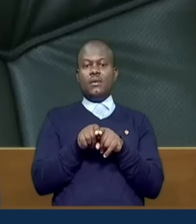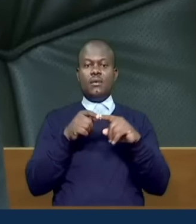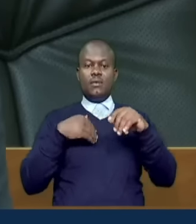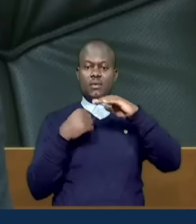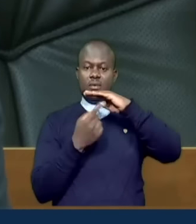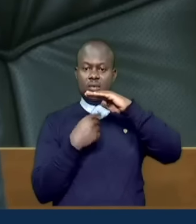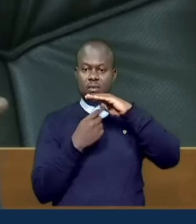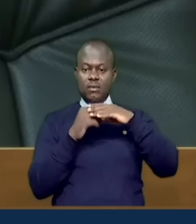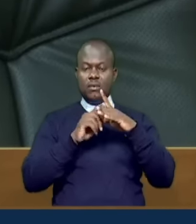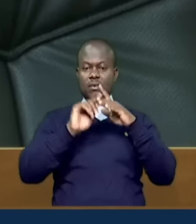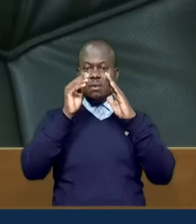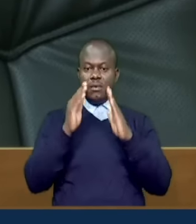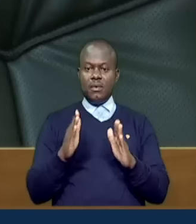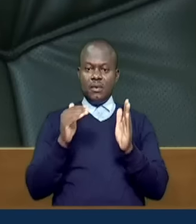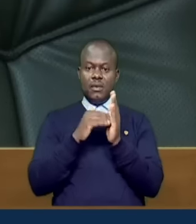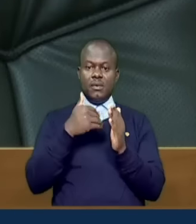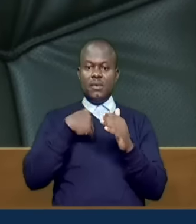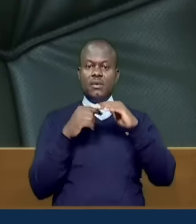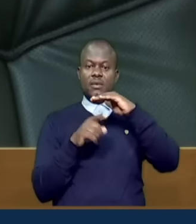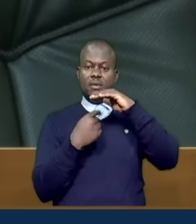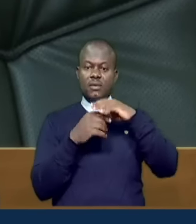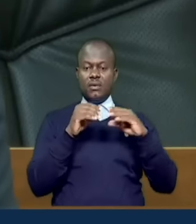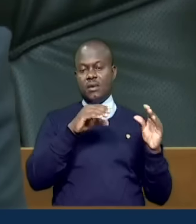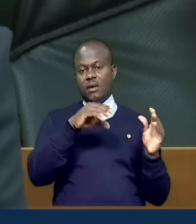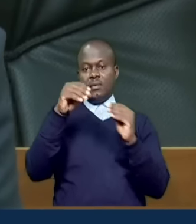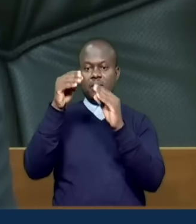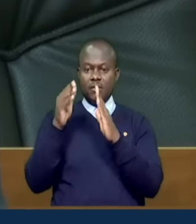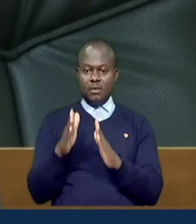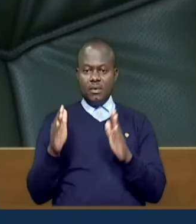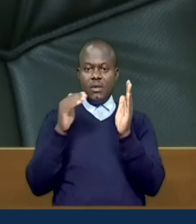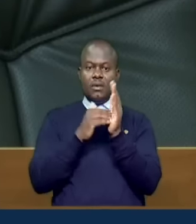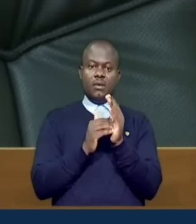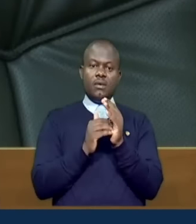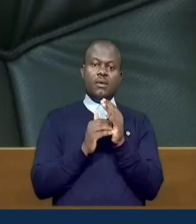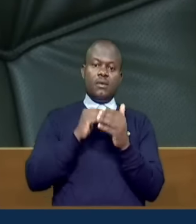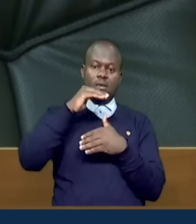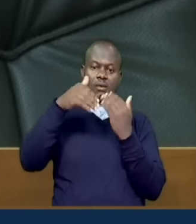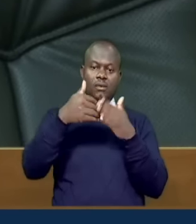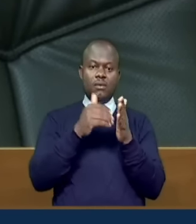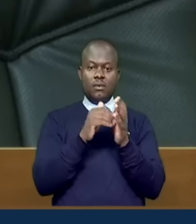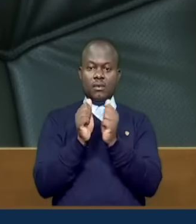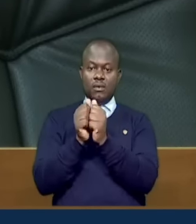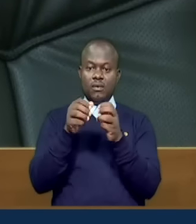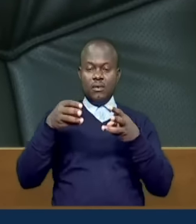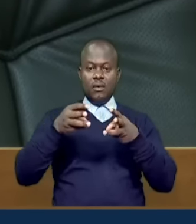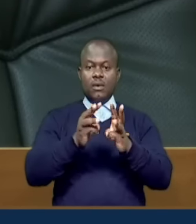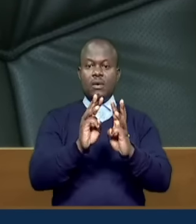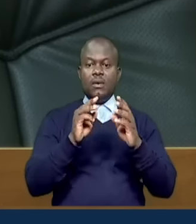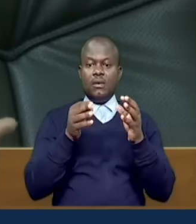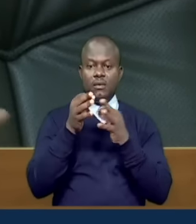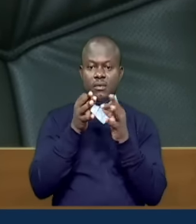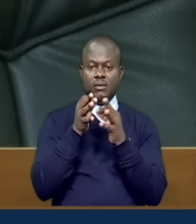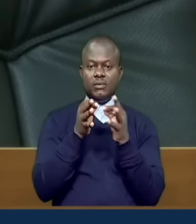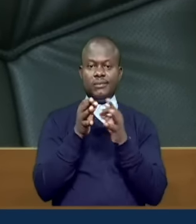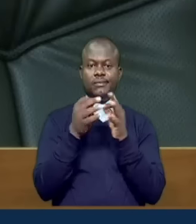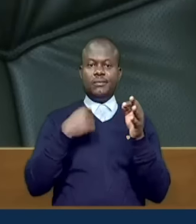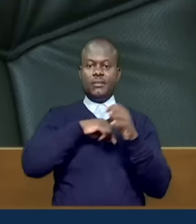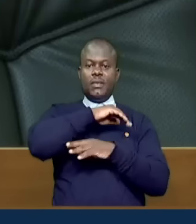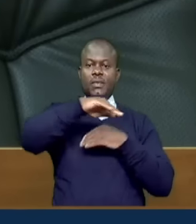abazaba bafite stati y'abimukira kuko stati y'ubuhunzi hari uko isobanurwa